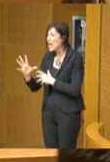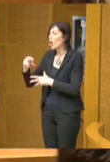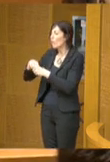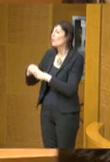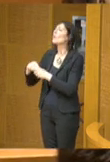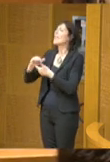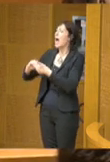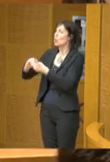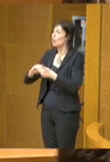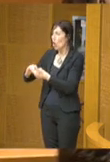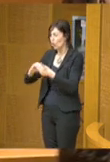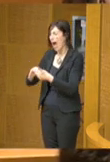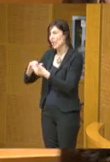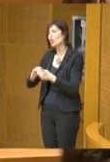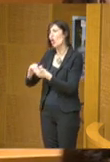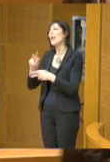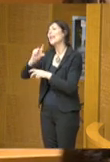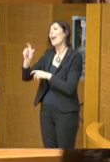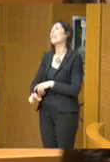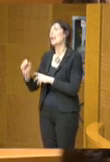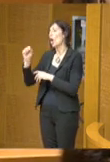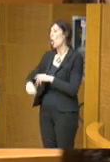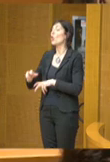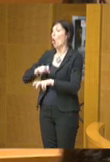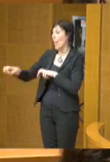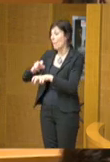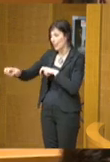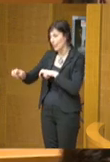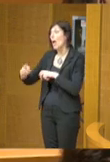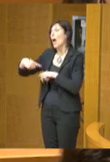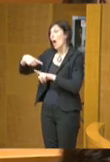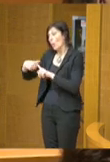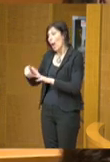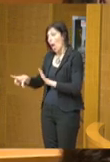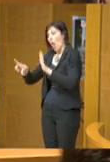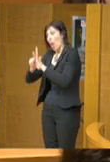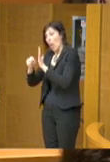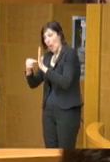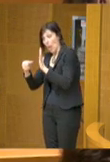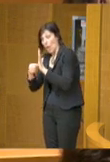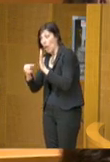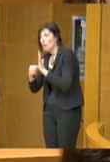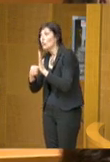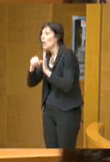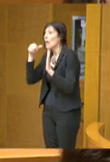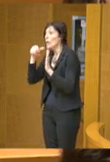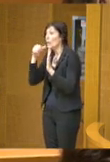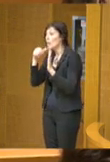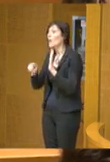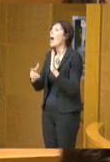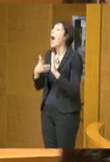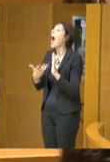dell'Associazione Italiana contro l'Epilessia per l'inquadramento normativo del caso e le necessarie formazioni di alta